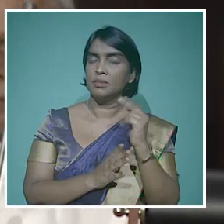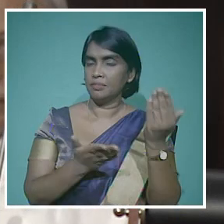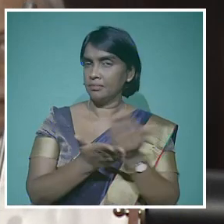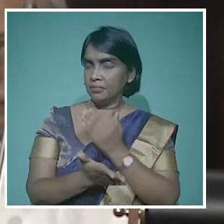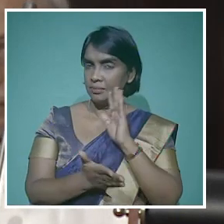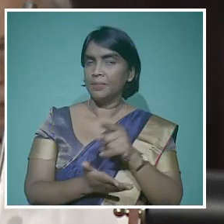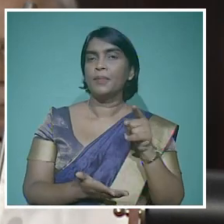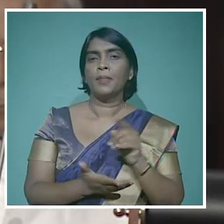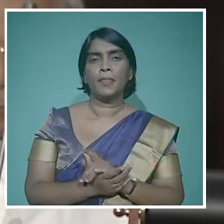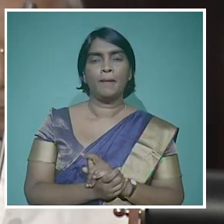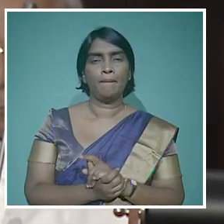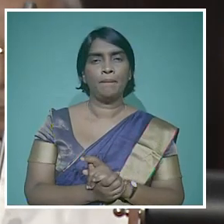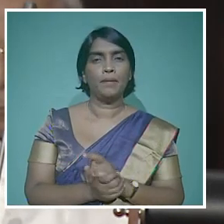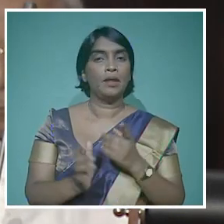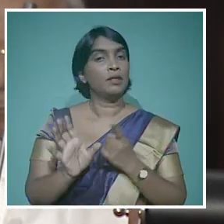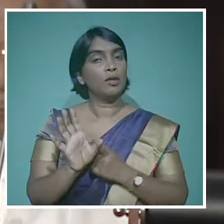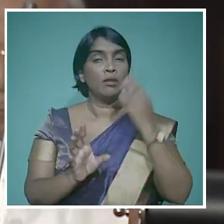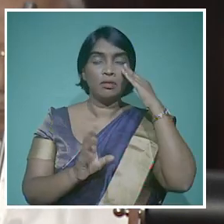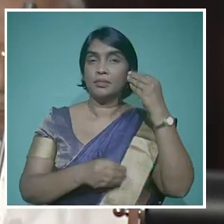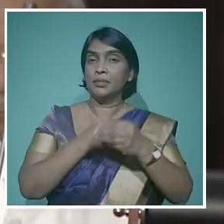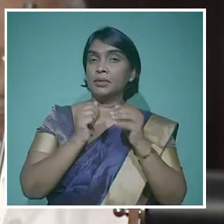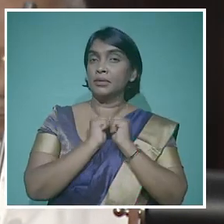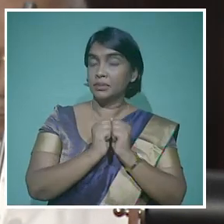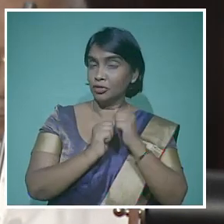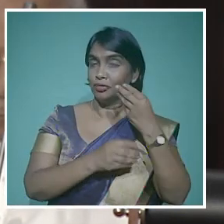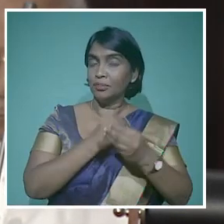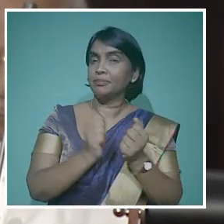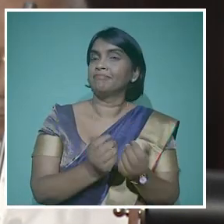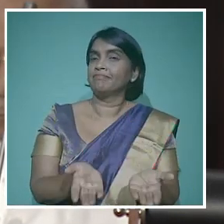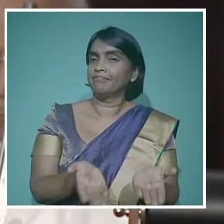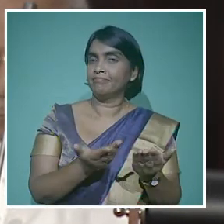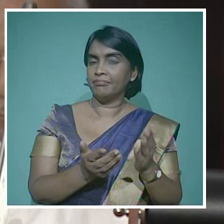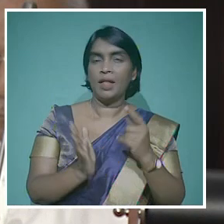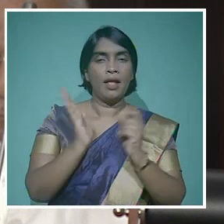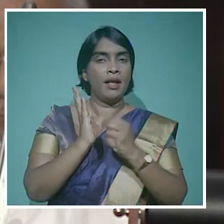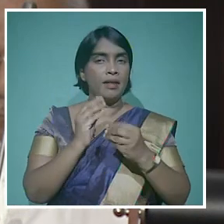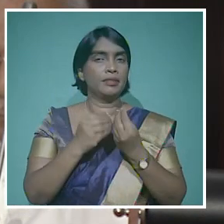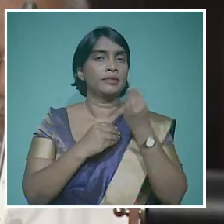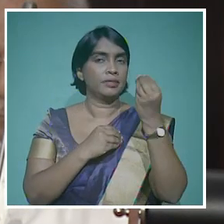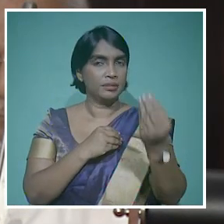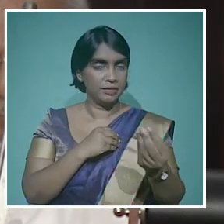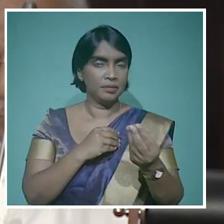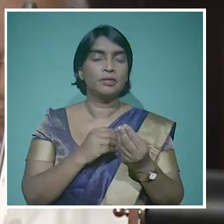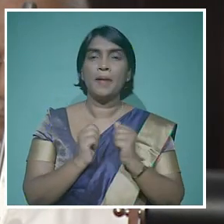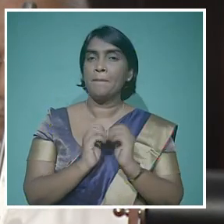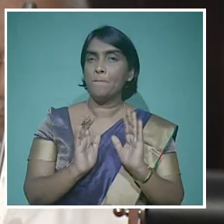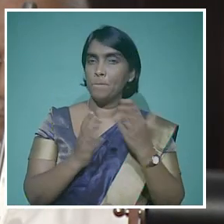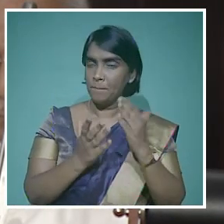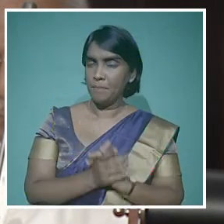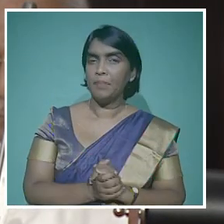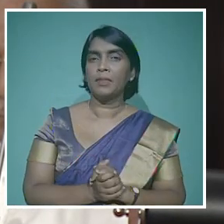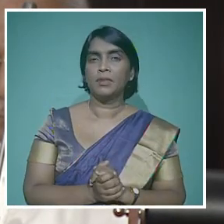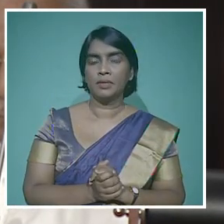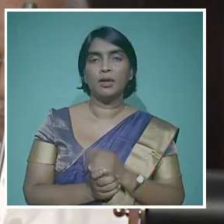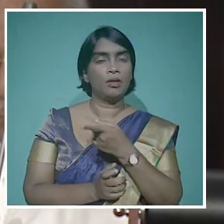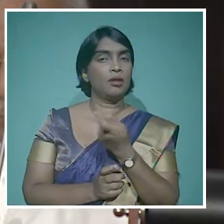කළා තියෙනවා. තරුණ කාන්තා ව්‍යවසායකයන් දිරිගැන්වීම සඳහා ණය යෝජනා ක්‍රමයක් ආරම්භ කළා තියෙනවා.